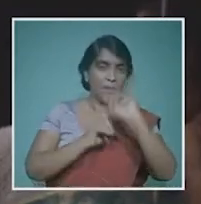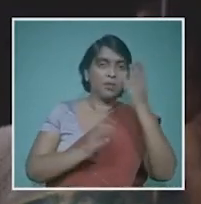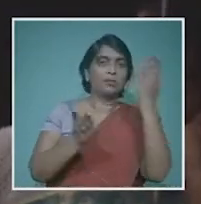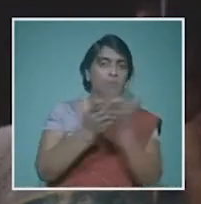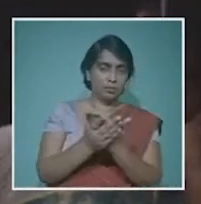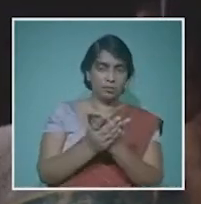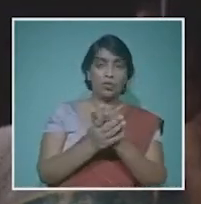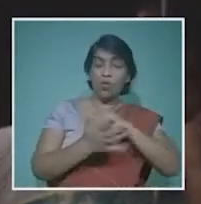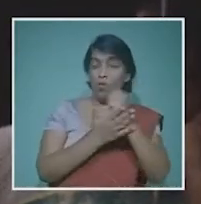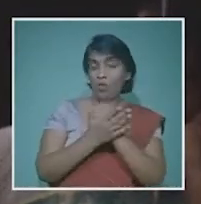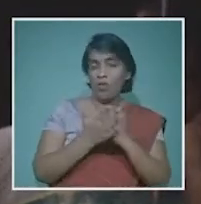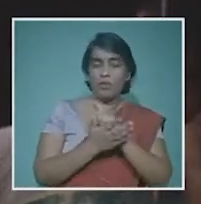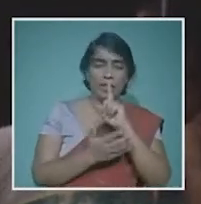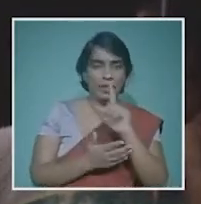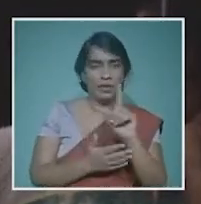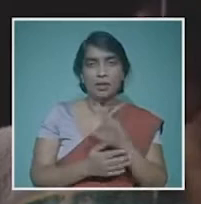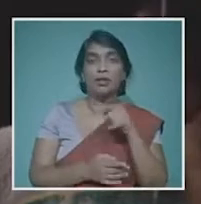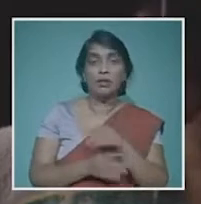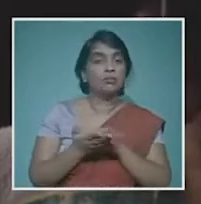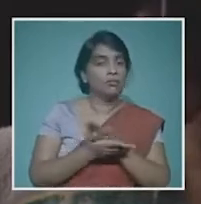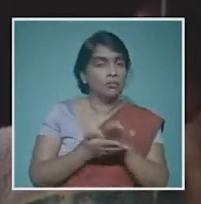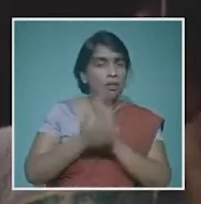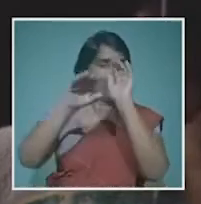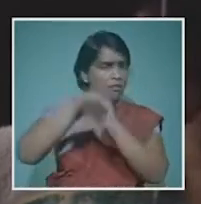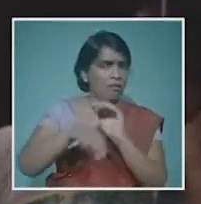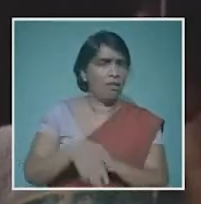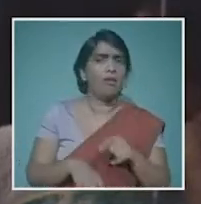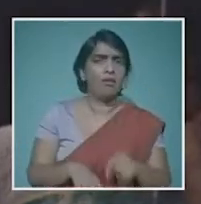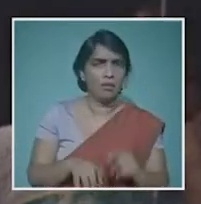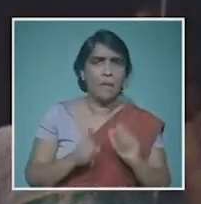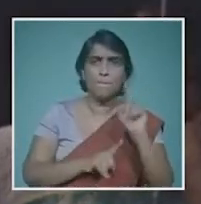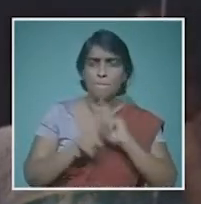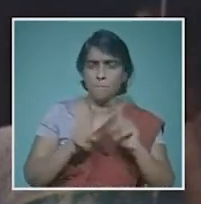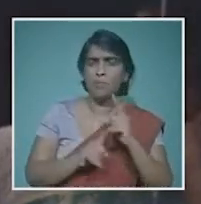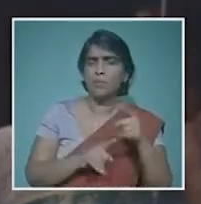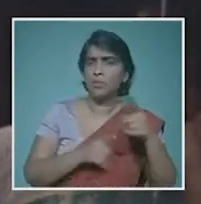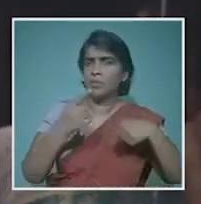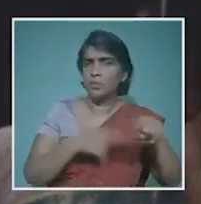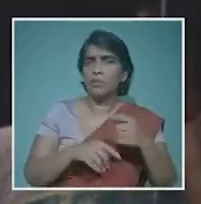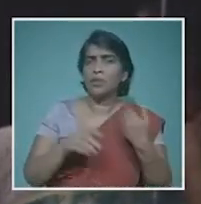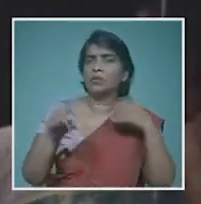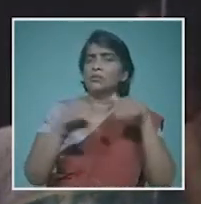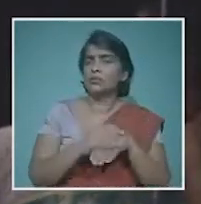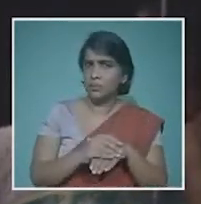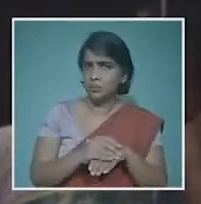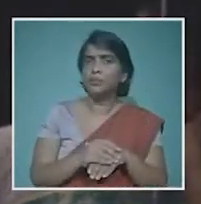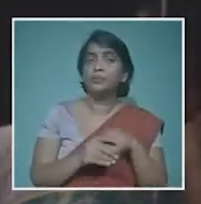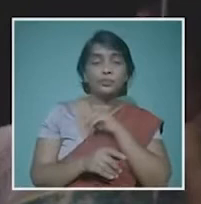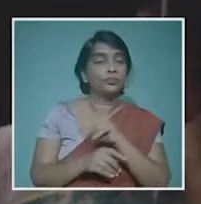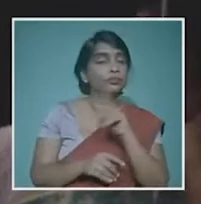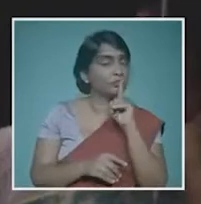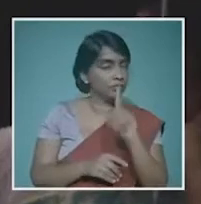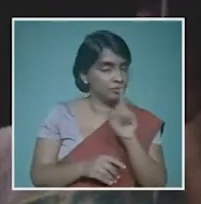මම ඒක සම්පූර්ණයෙන් කියවන්න යන්නේ. ඒකේ පැහැදිලිව මේක අඳුරගෙන තියෙනවා. මේ පාර්ලිමේන්තුවේ මහජන නියෝජිතයෝ අතර ගිල වාඩි වෙලා ඒගොල්ල කියලා